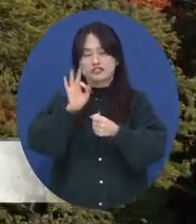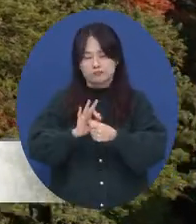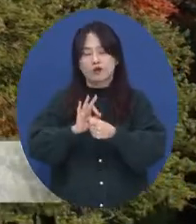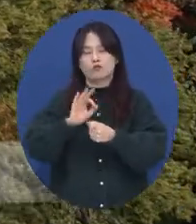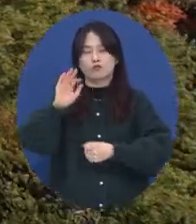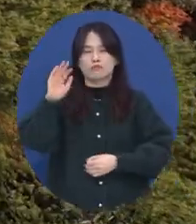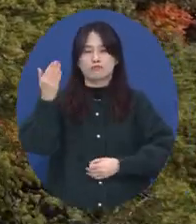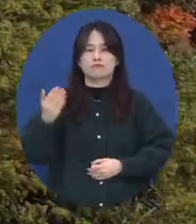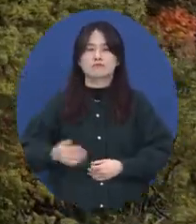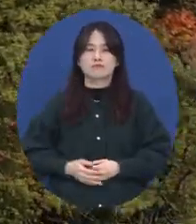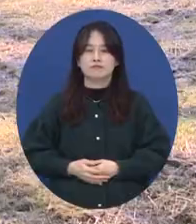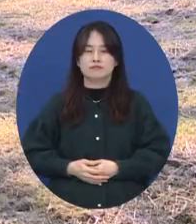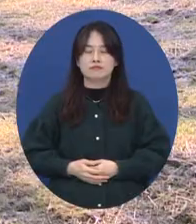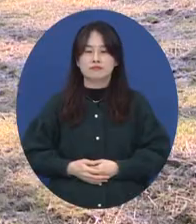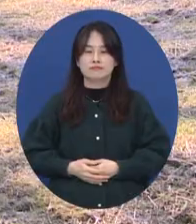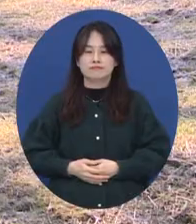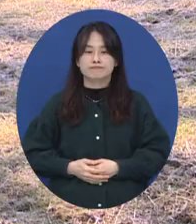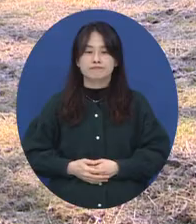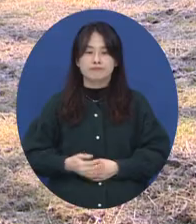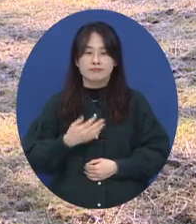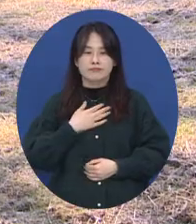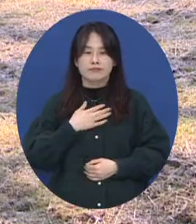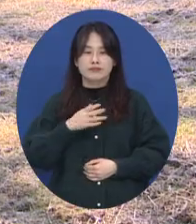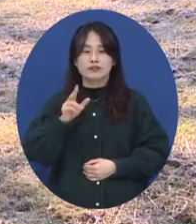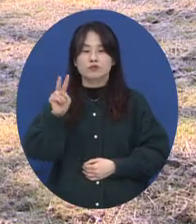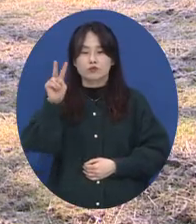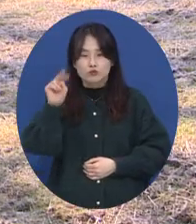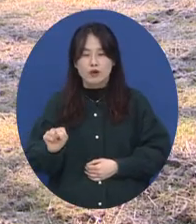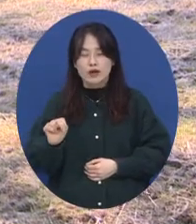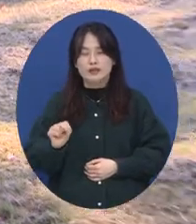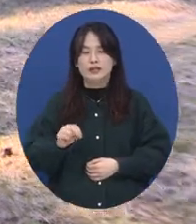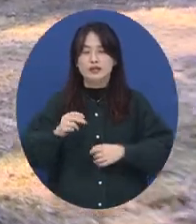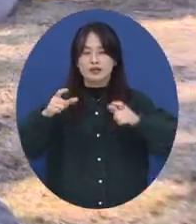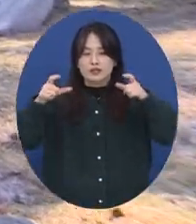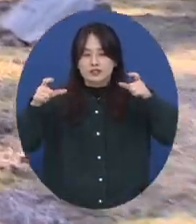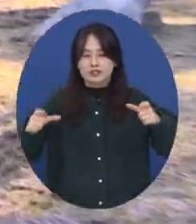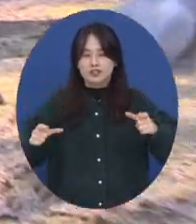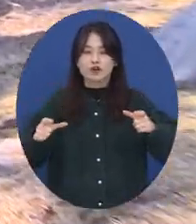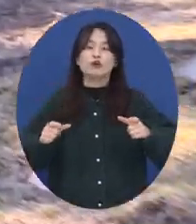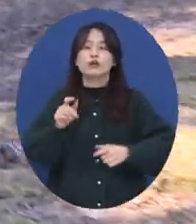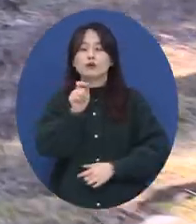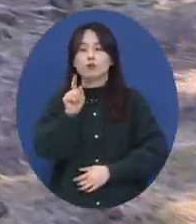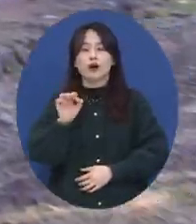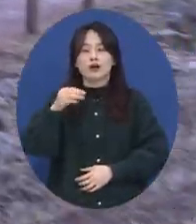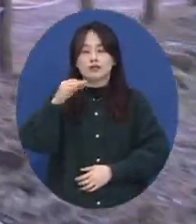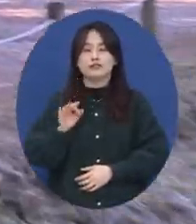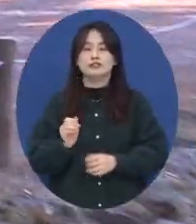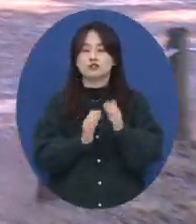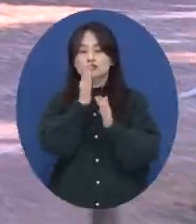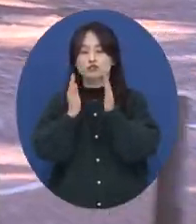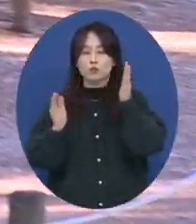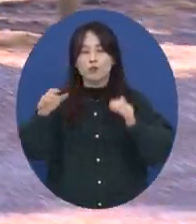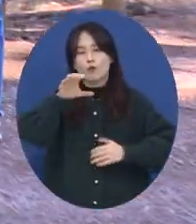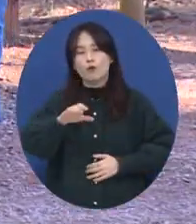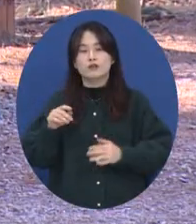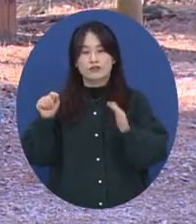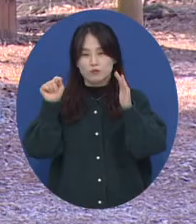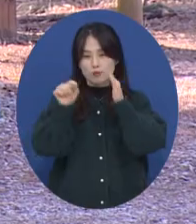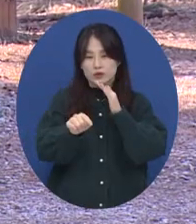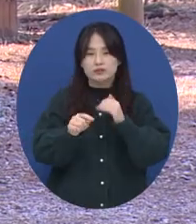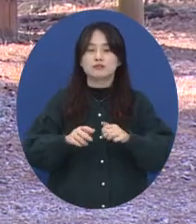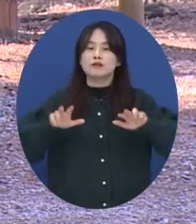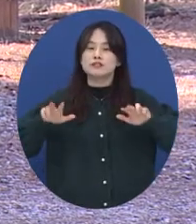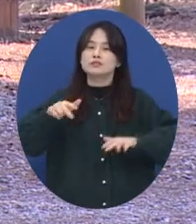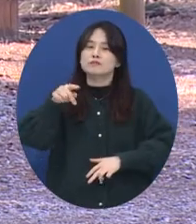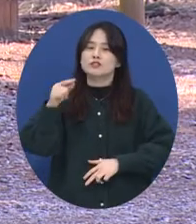지 10년째 입니다 전혀 유네스코 세계 생물권 보전지역 중 하나인 광릉 수목원에 나와있습니다 지금 전나무